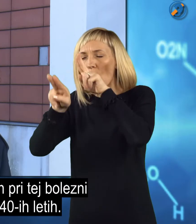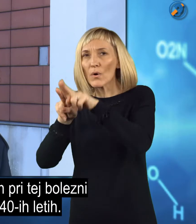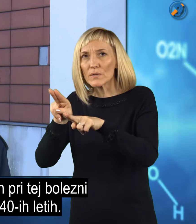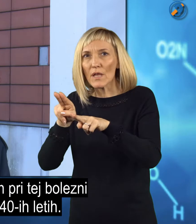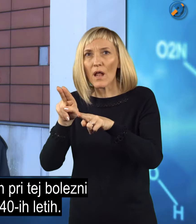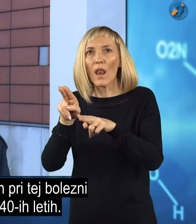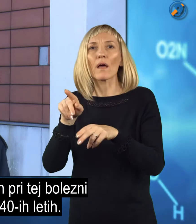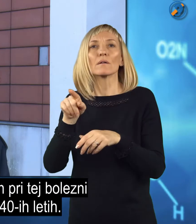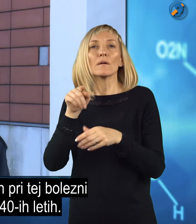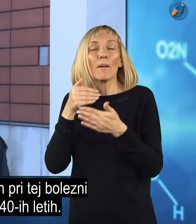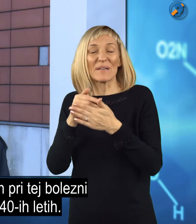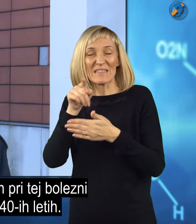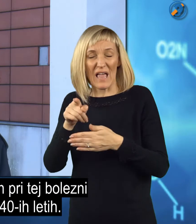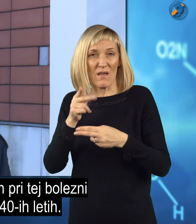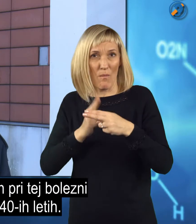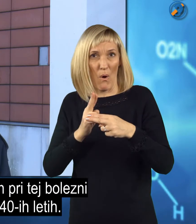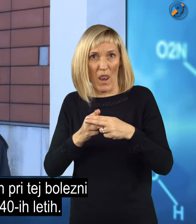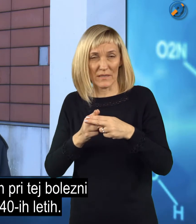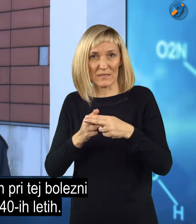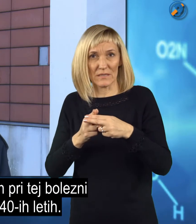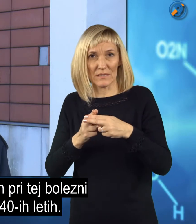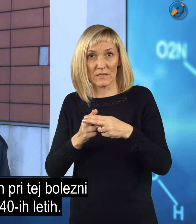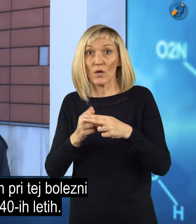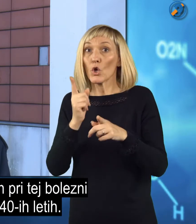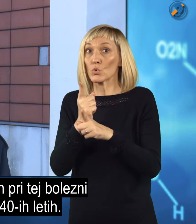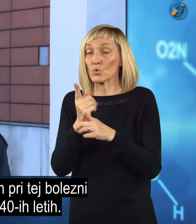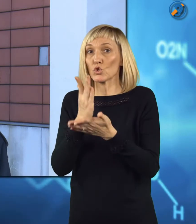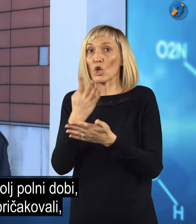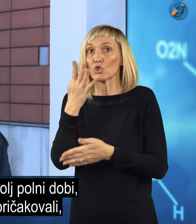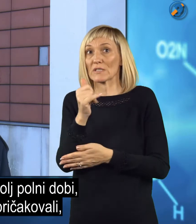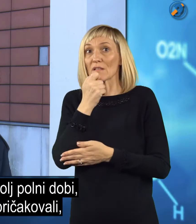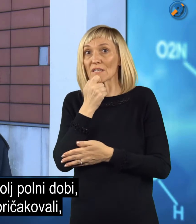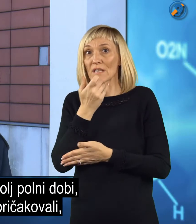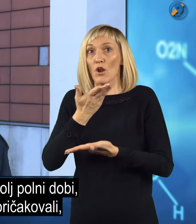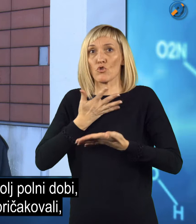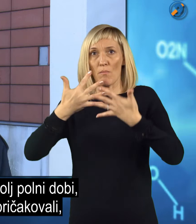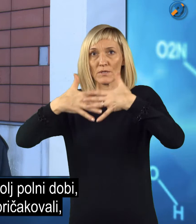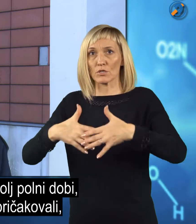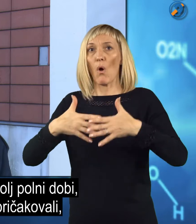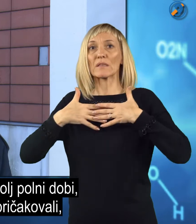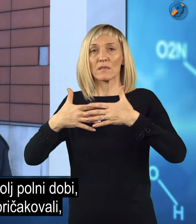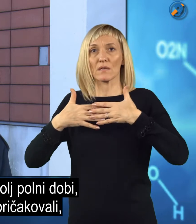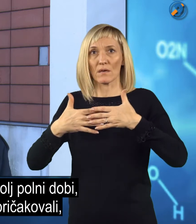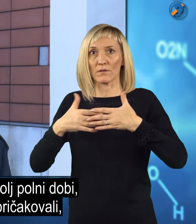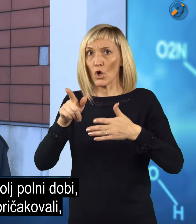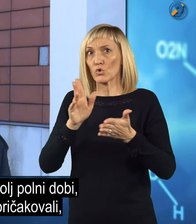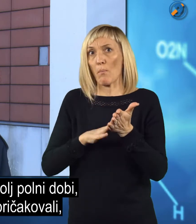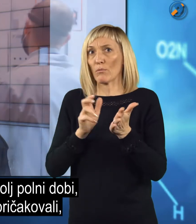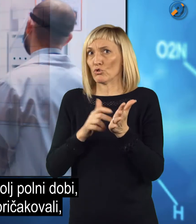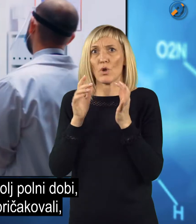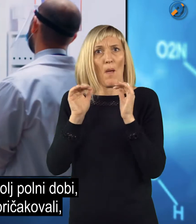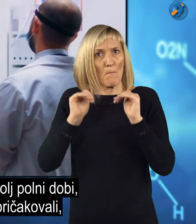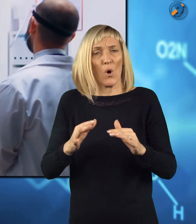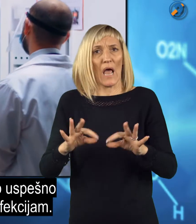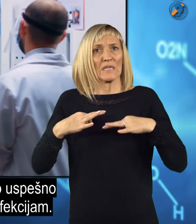in na respiratorjih pri tej bolezni tudi ljudi v 40 letih, se pravi v najbolj polni dobi, ko bi